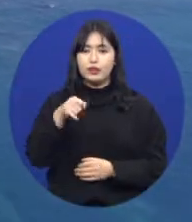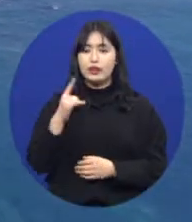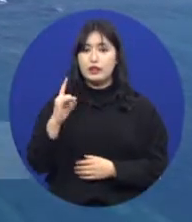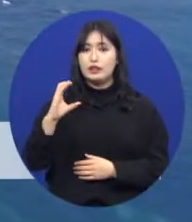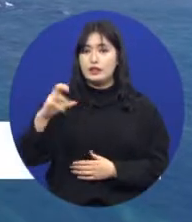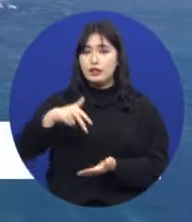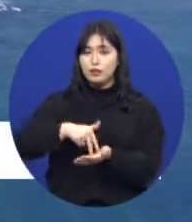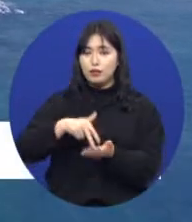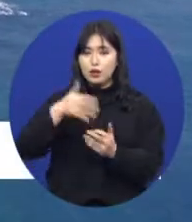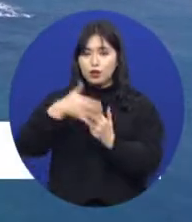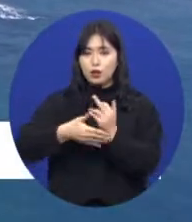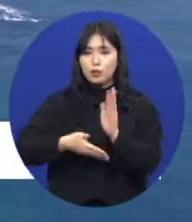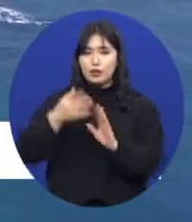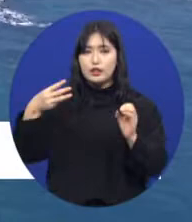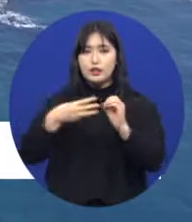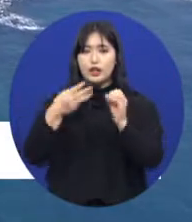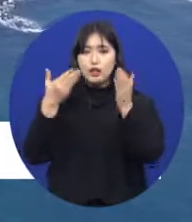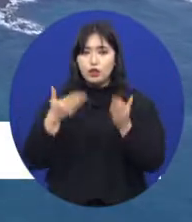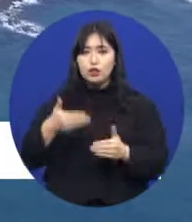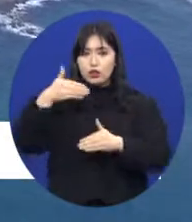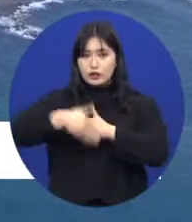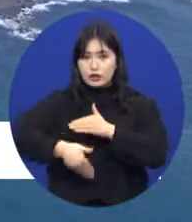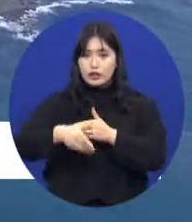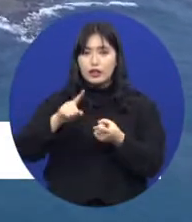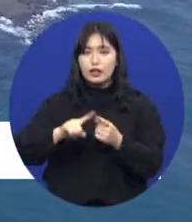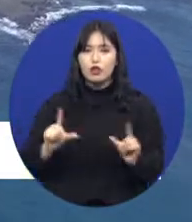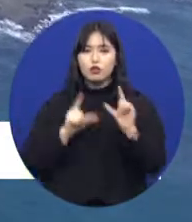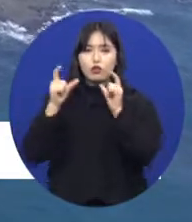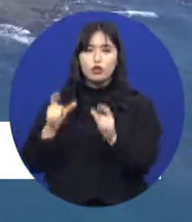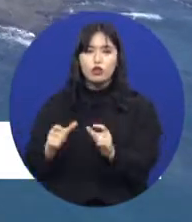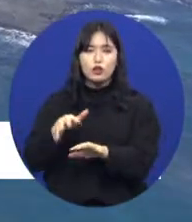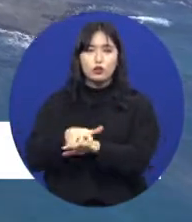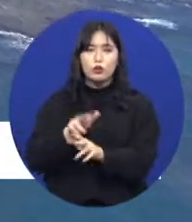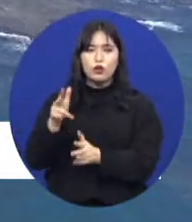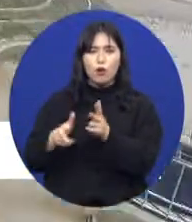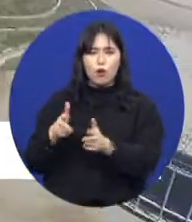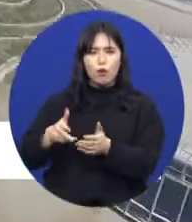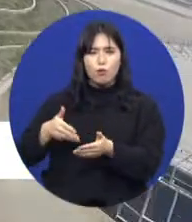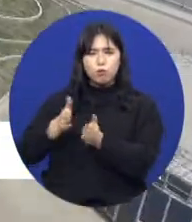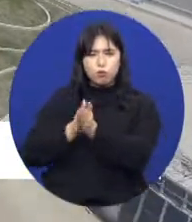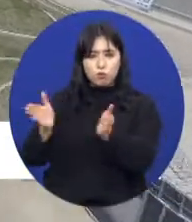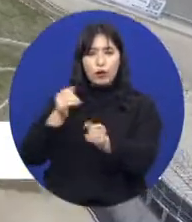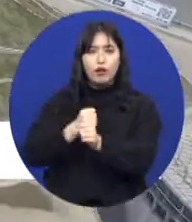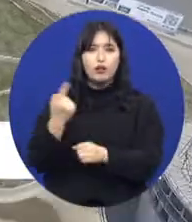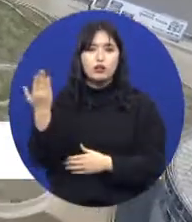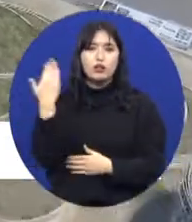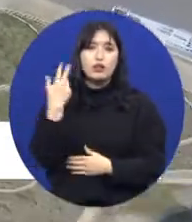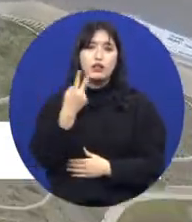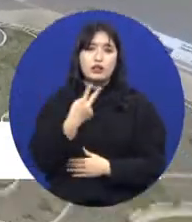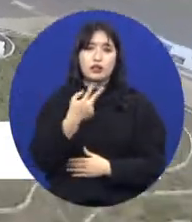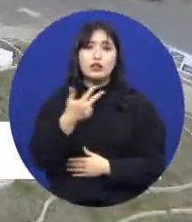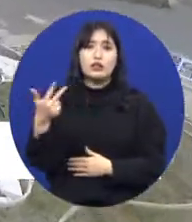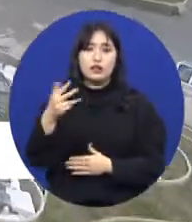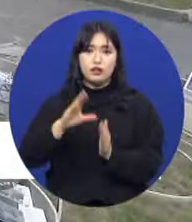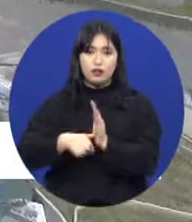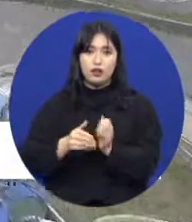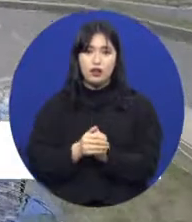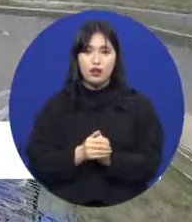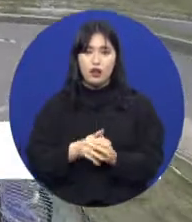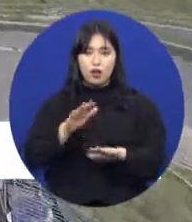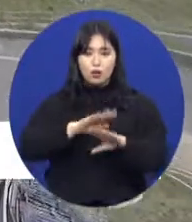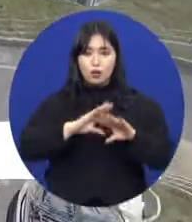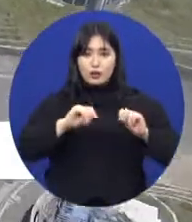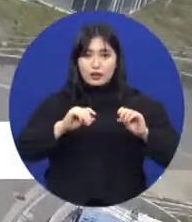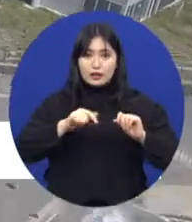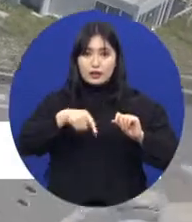JDC가 서귀포시 예래동 휴양형 주거단지 부지 조성 공사를 시작한 것은 지난 2007년.